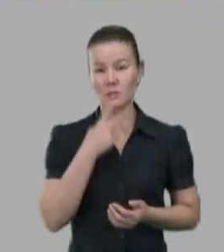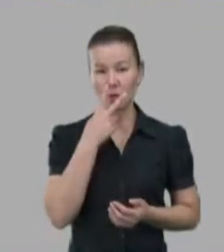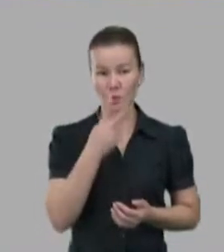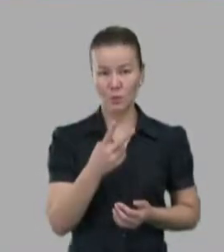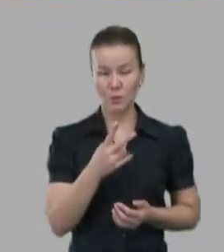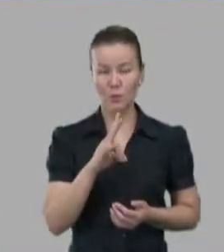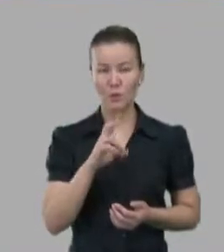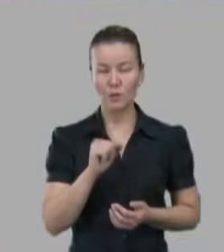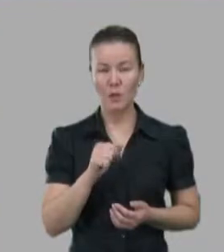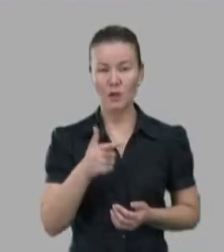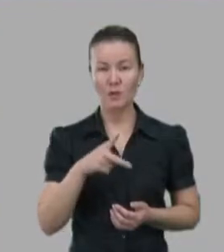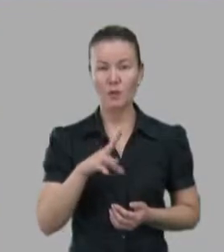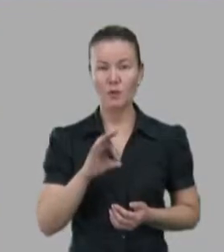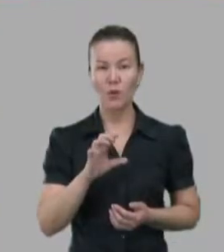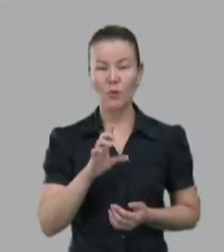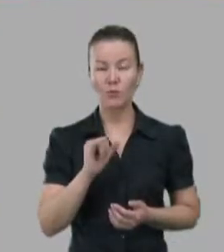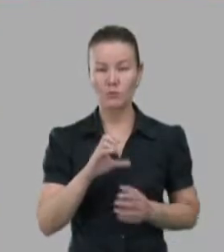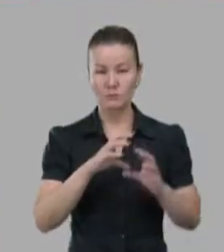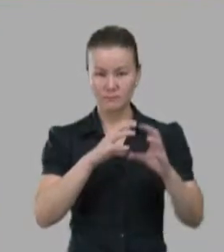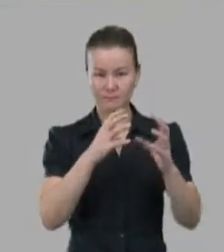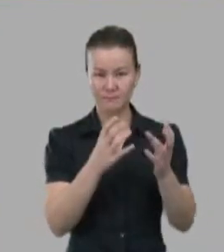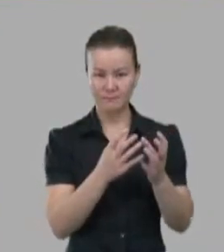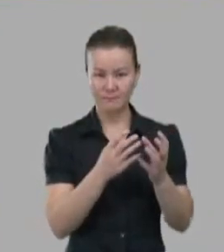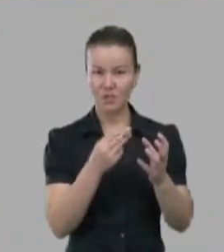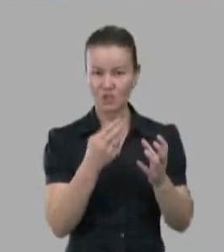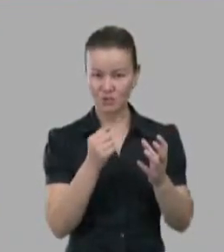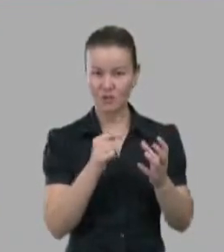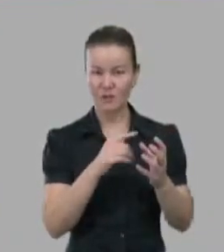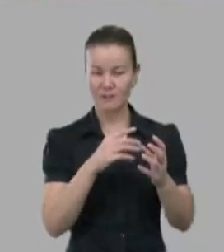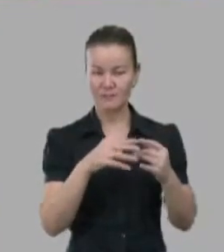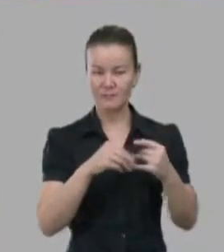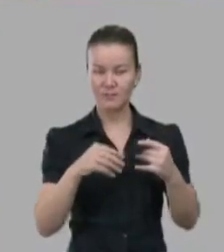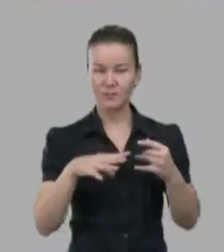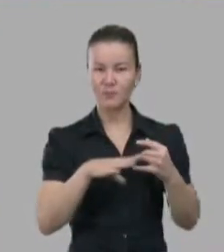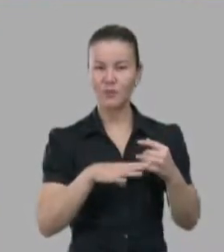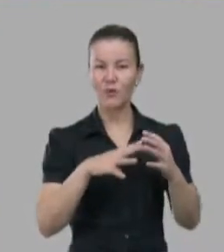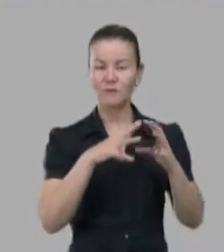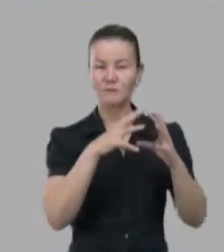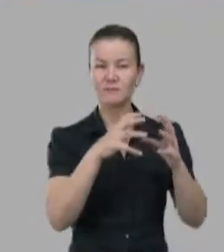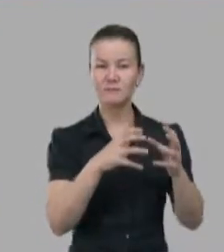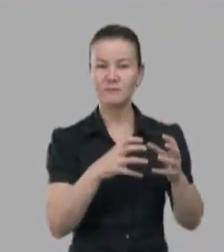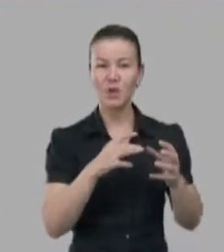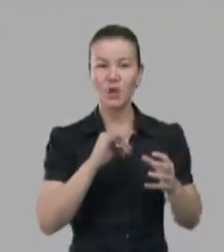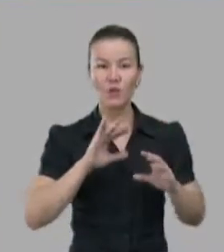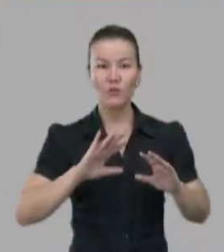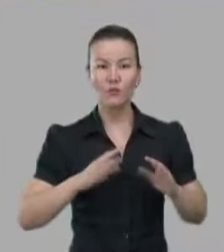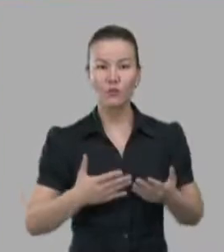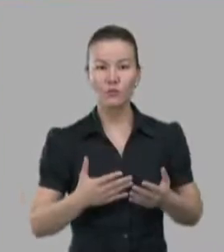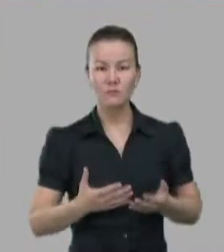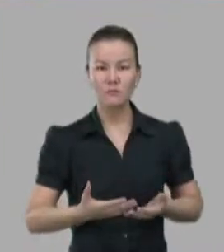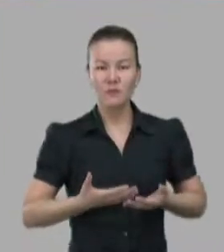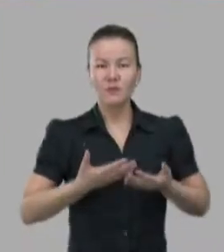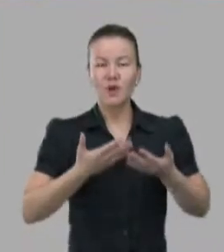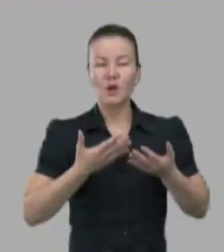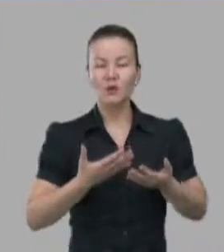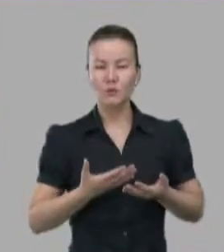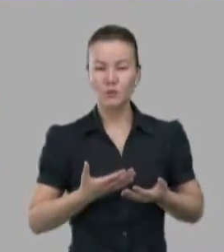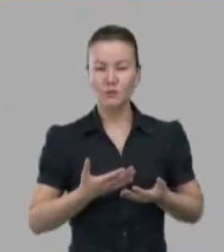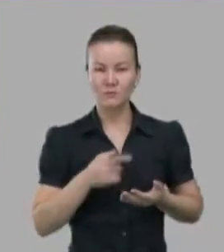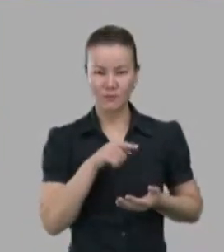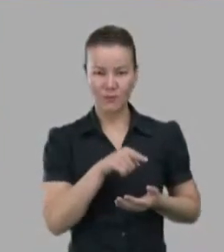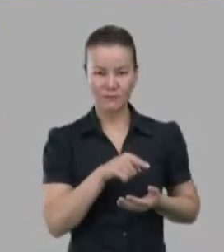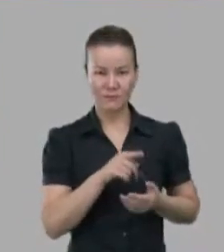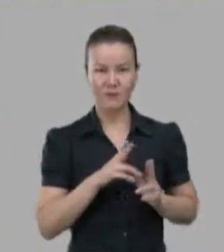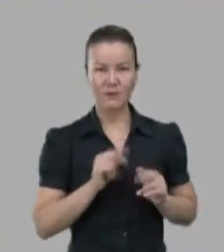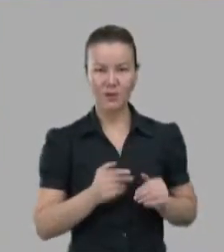Смотрю на глобус, шар земной, и вдруг вздохнул он, как